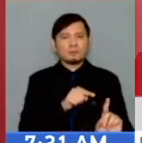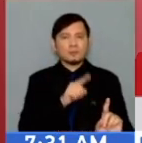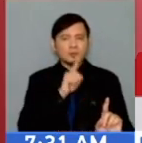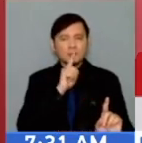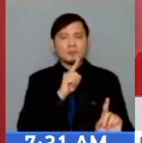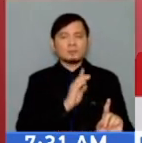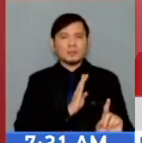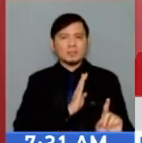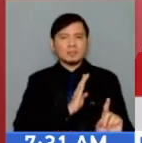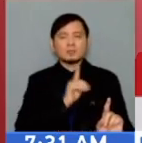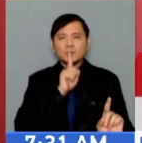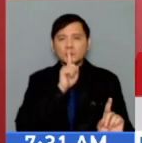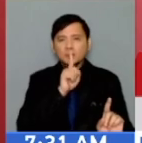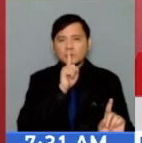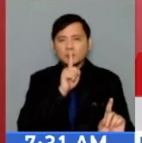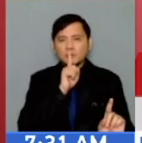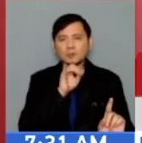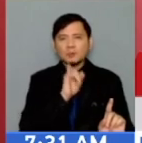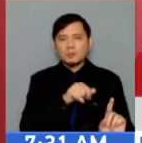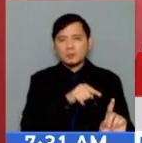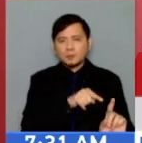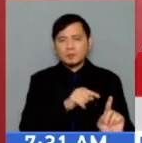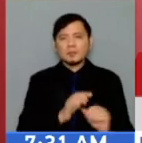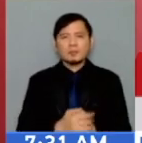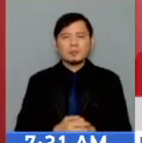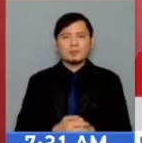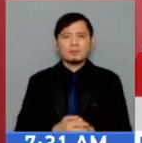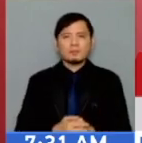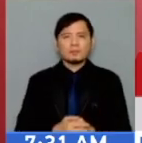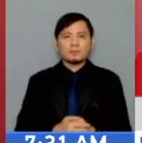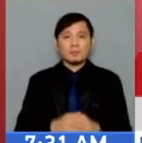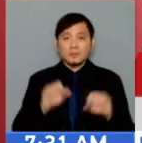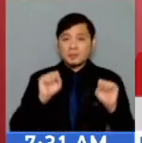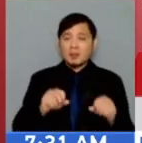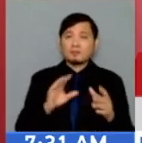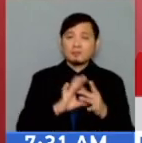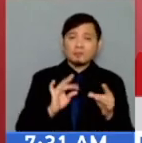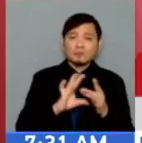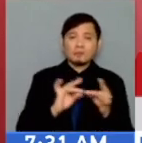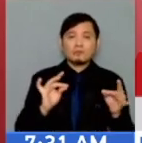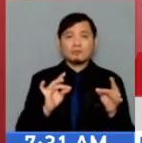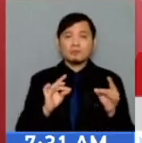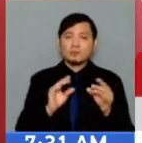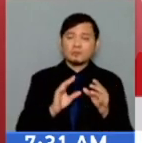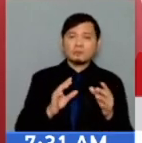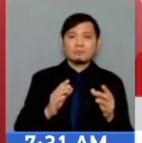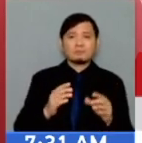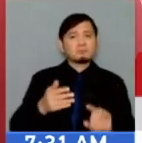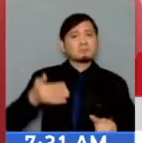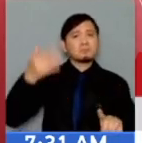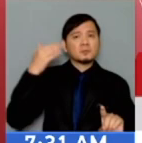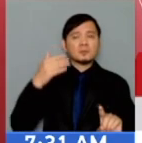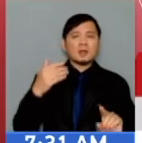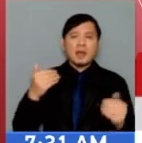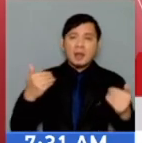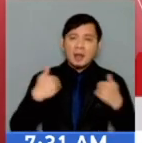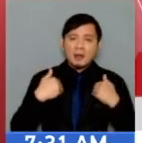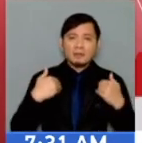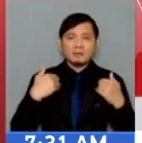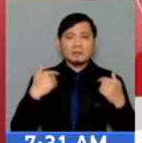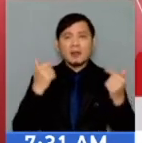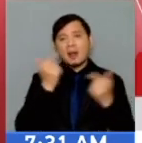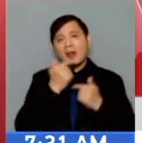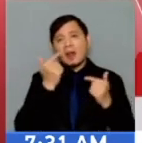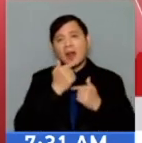kong ibahagi sa inyo na mga karanasan ko sa kanya ay yung medyo nakakatawa, medyo nakakatawa.